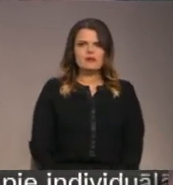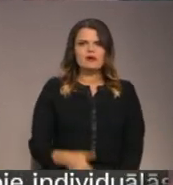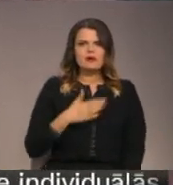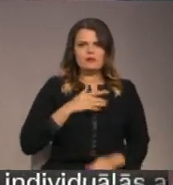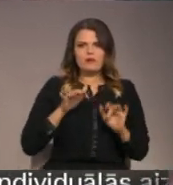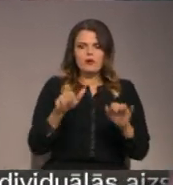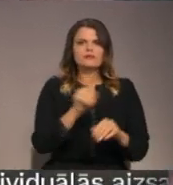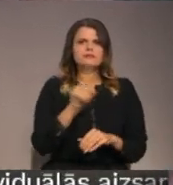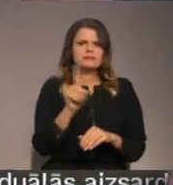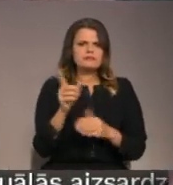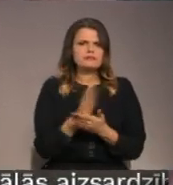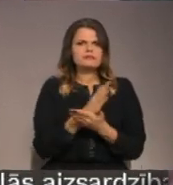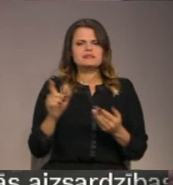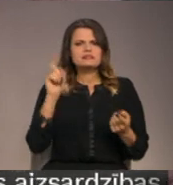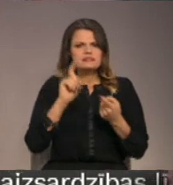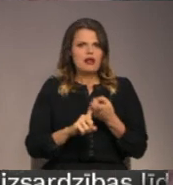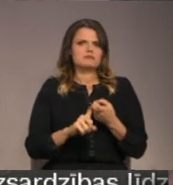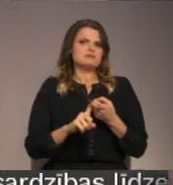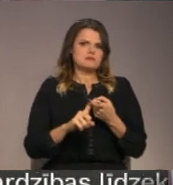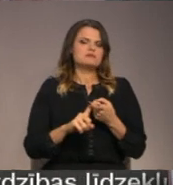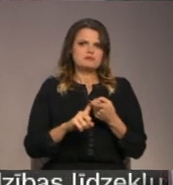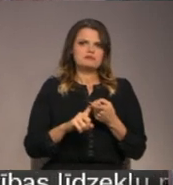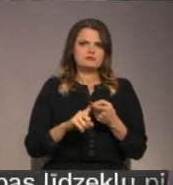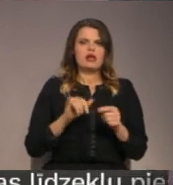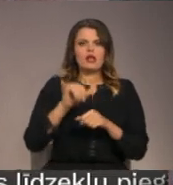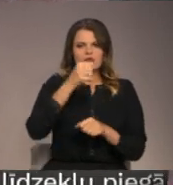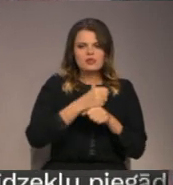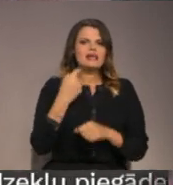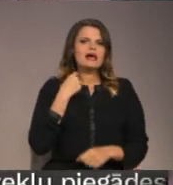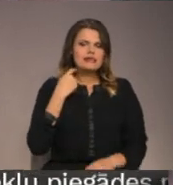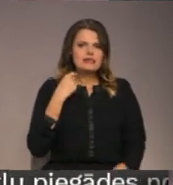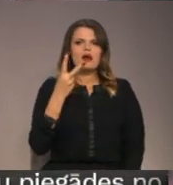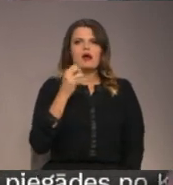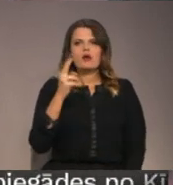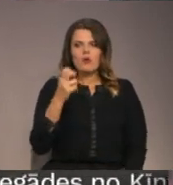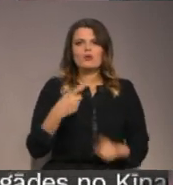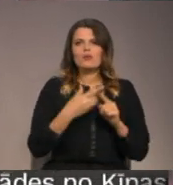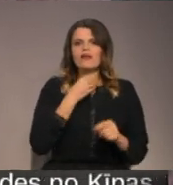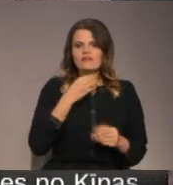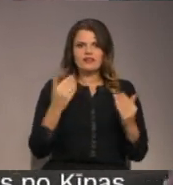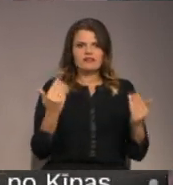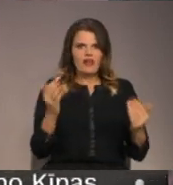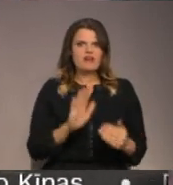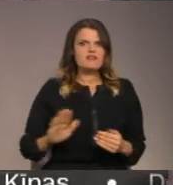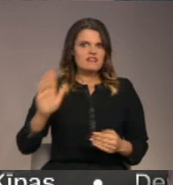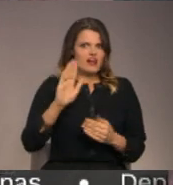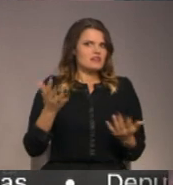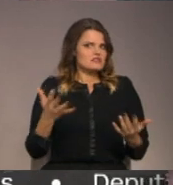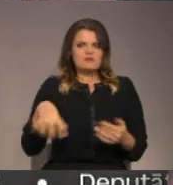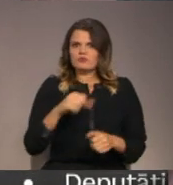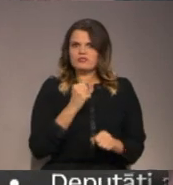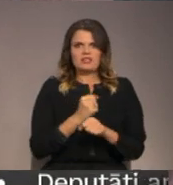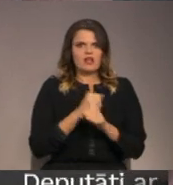Mūsu darbība ir pilnībā saistīta ar lidostām Rīga, Kauņa un Viļņa. Tas, kas tagad notiek valstī, mums tas nozīmē pilnīgu